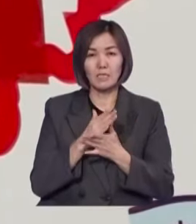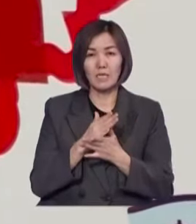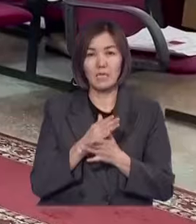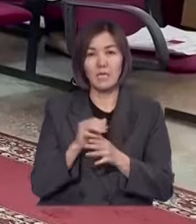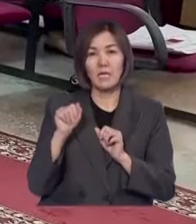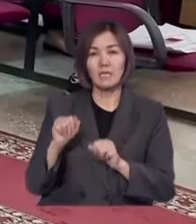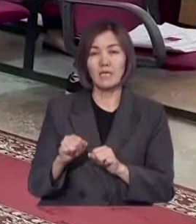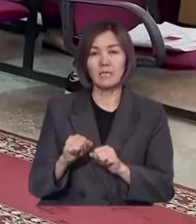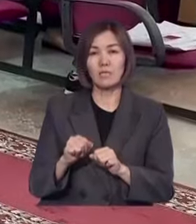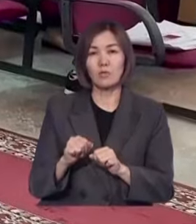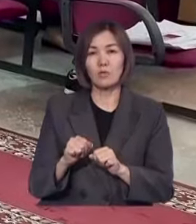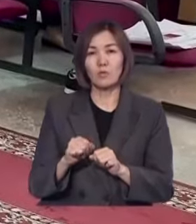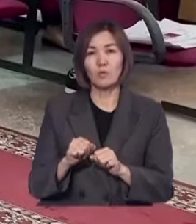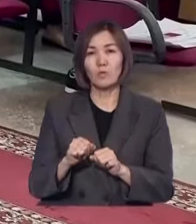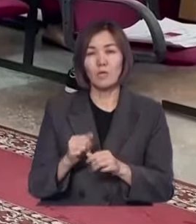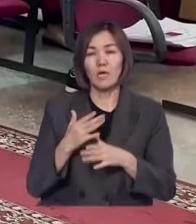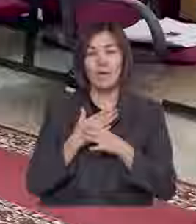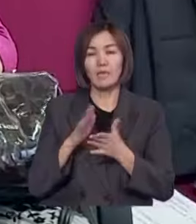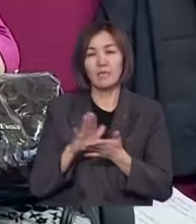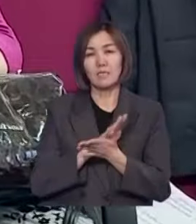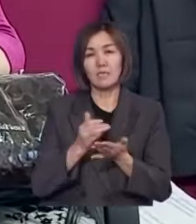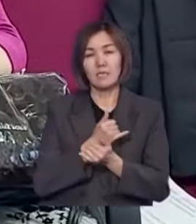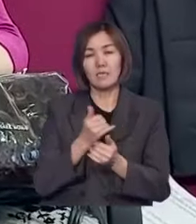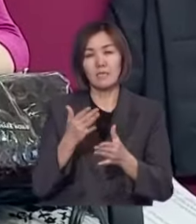сақтандыру мәртебесіне қарамастан мәмс арқылы тегін емдейді.